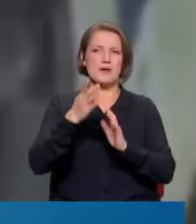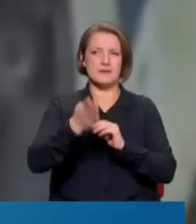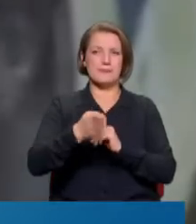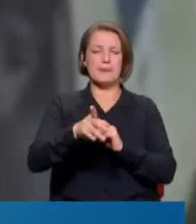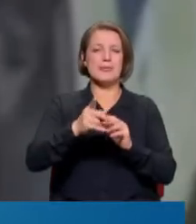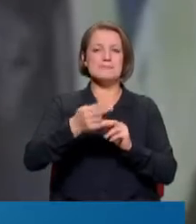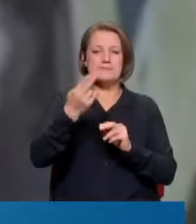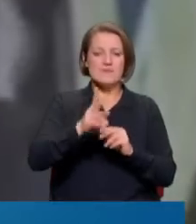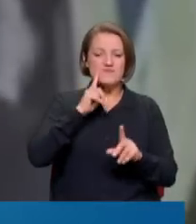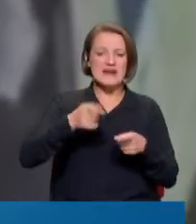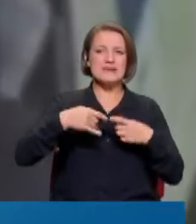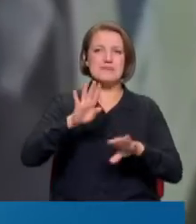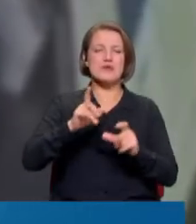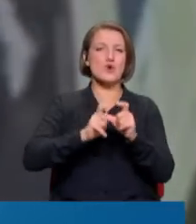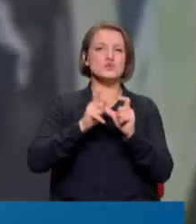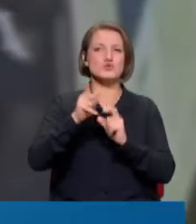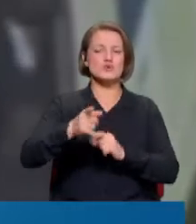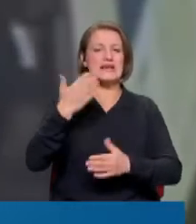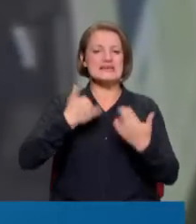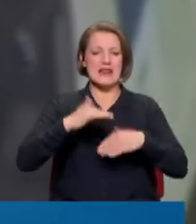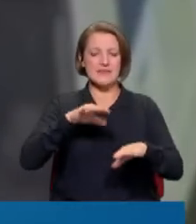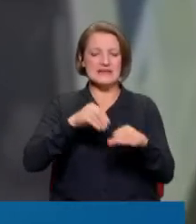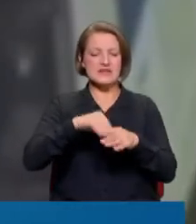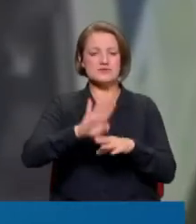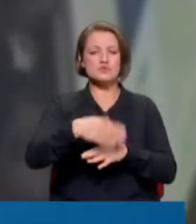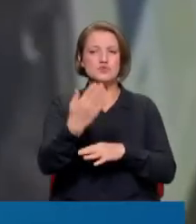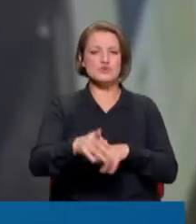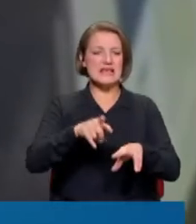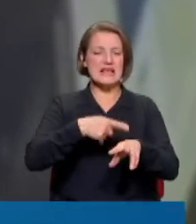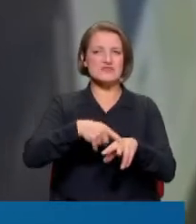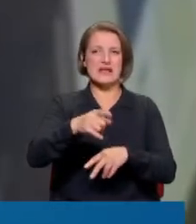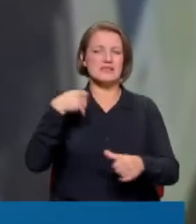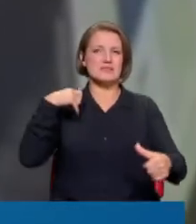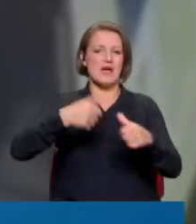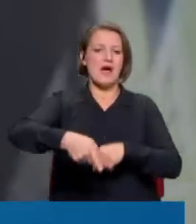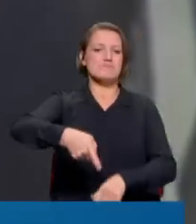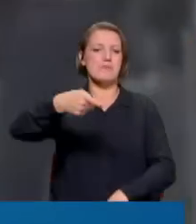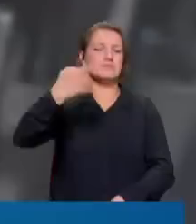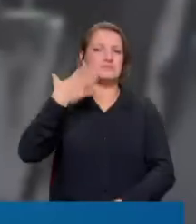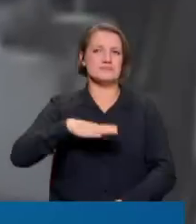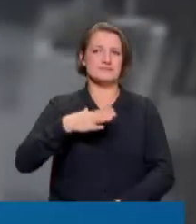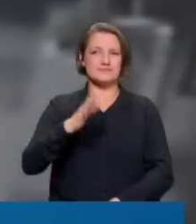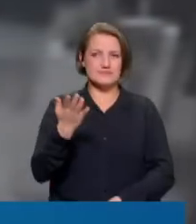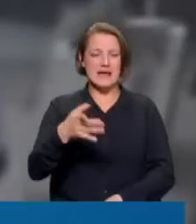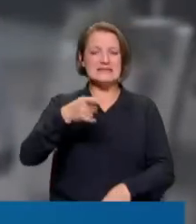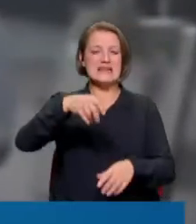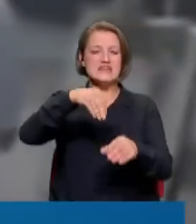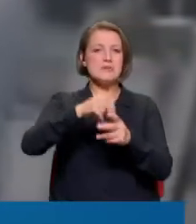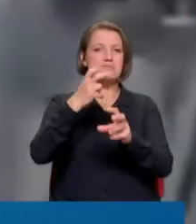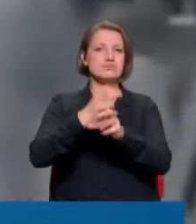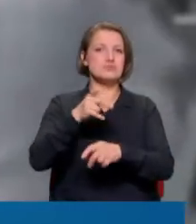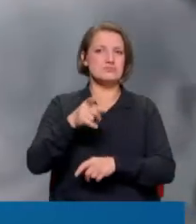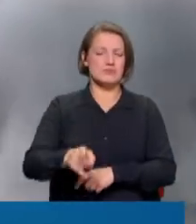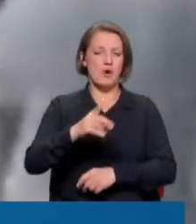şarjörün düştüğünü fark etmeyen Göksu yaralandığı için yere düşen Yalçın'a yeniden ateş etmek istedi ancak silahı Ateş